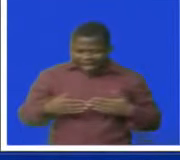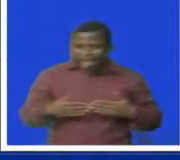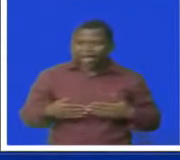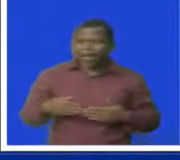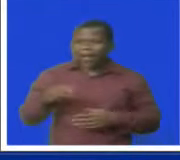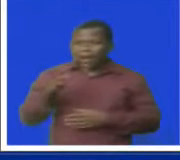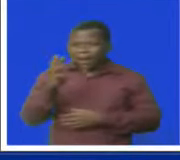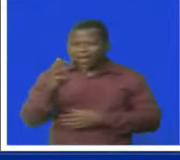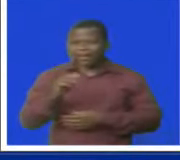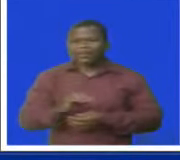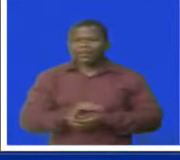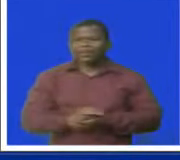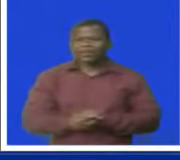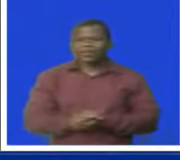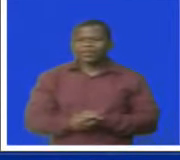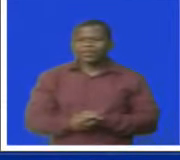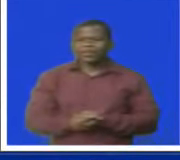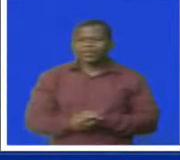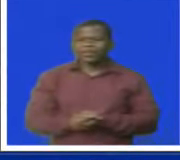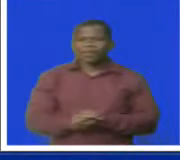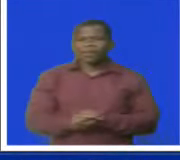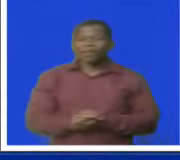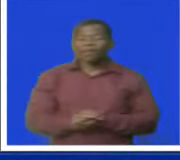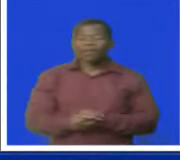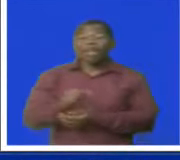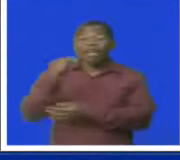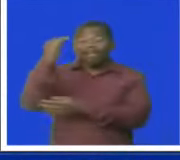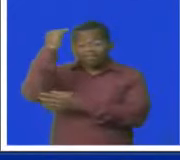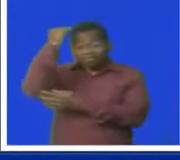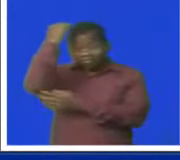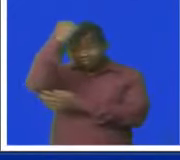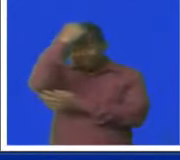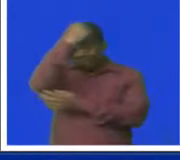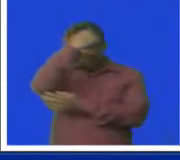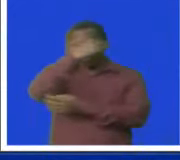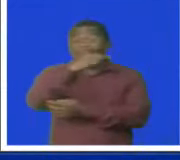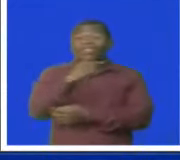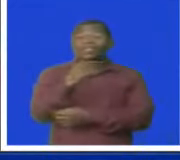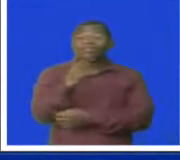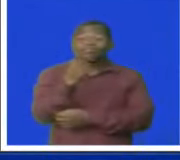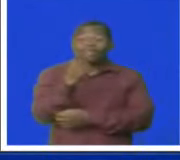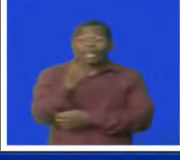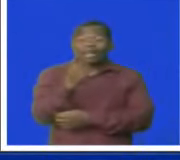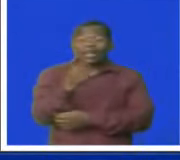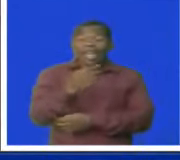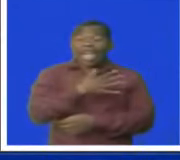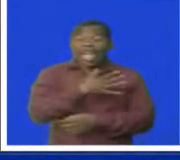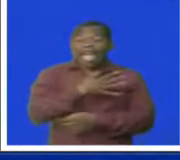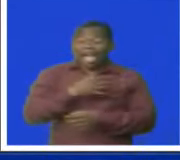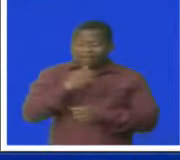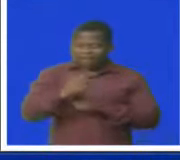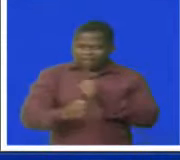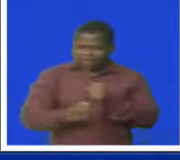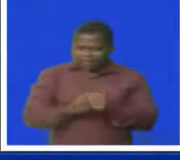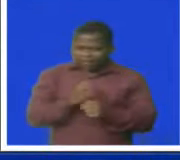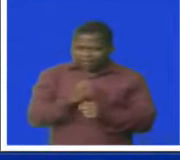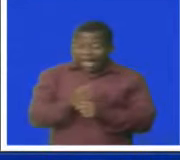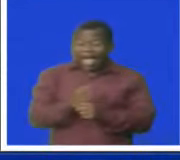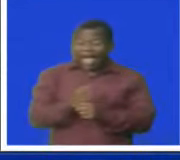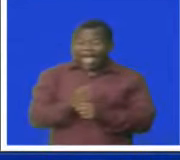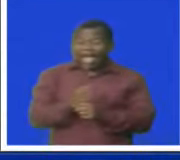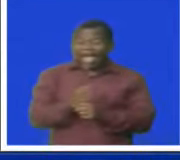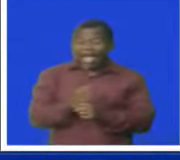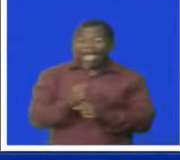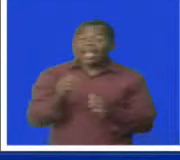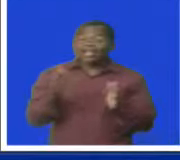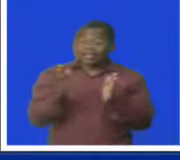kuyahlanganwa kuyo kujwa lelilanga lamhla ka 11 lalawo